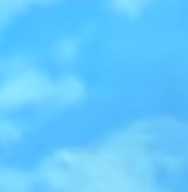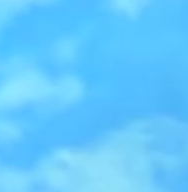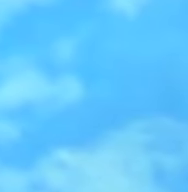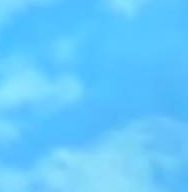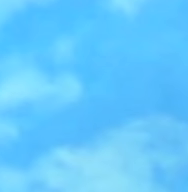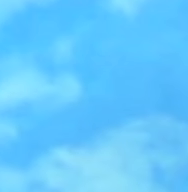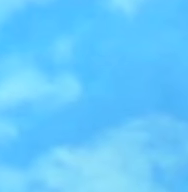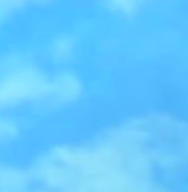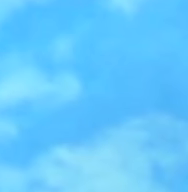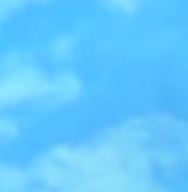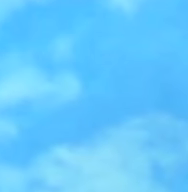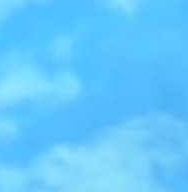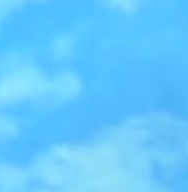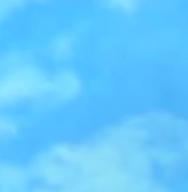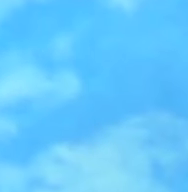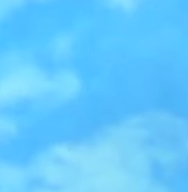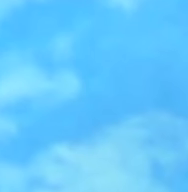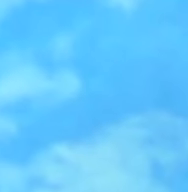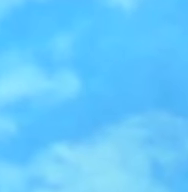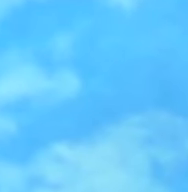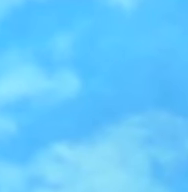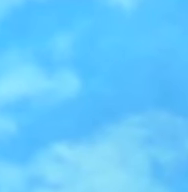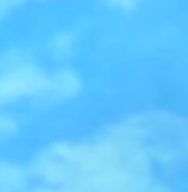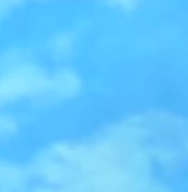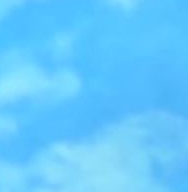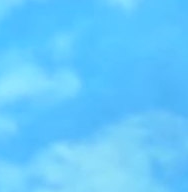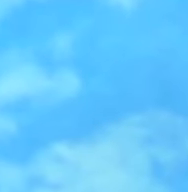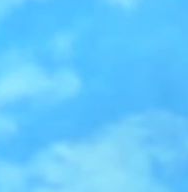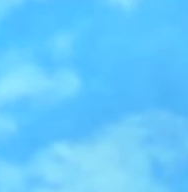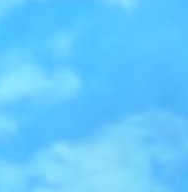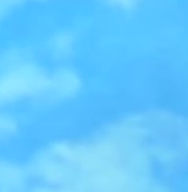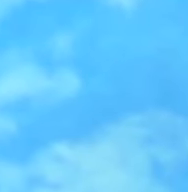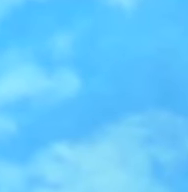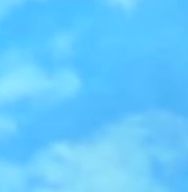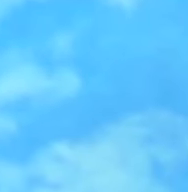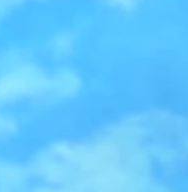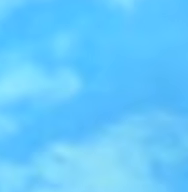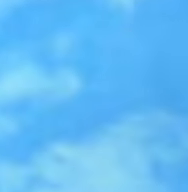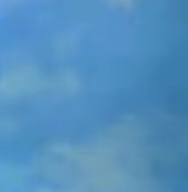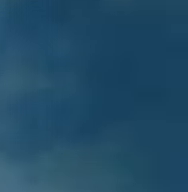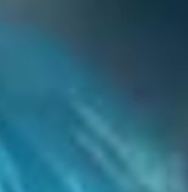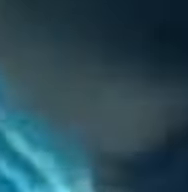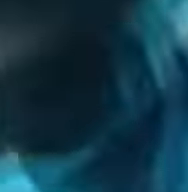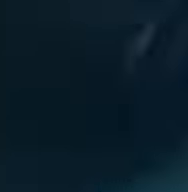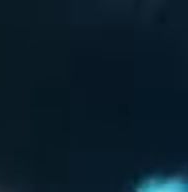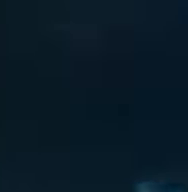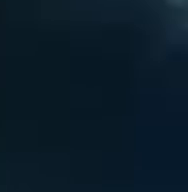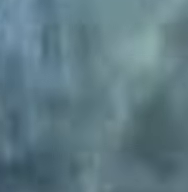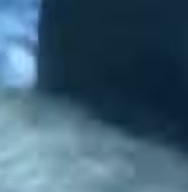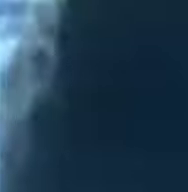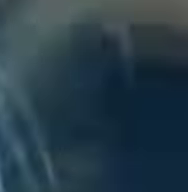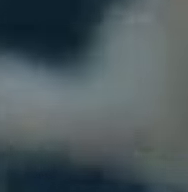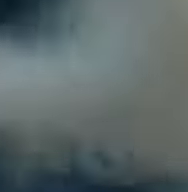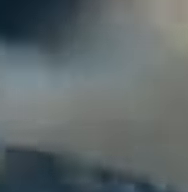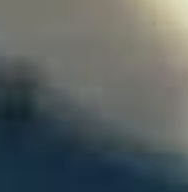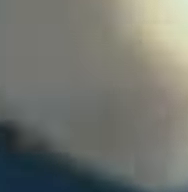Kericuhan terjadi saat prarekonstruksi kasus pembunuhan bocah perempuan berusia 9 tahun di Bantar Gebang, Bekasi. Ayah korban emosi